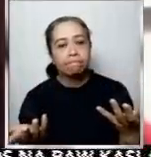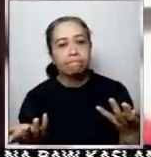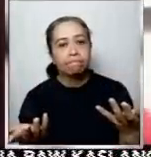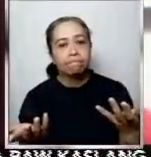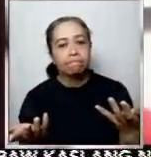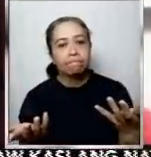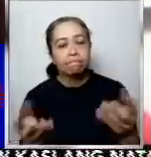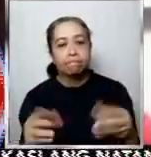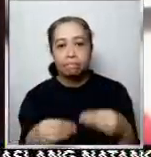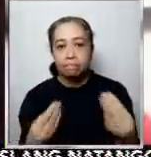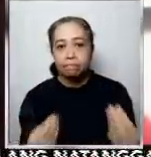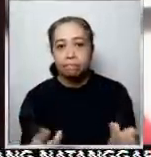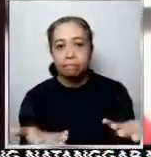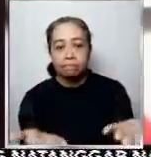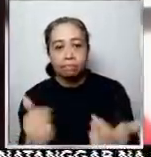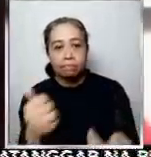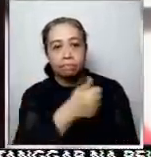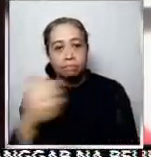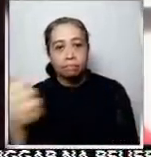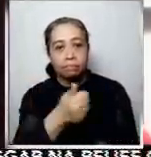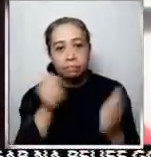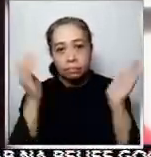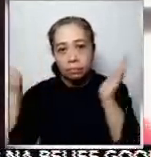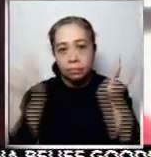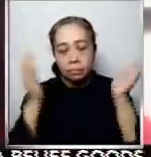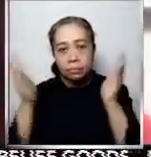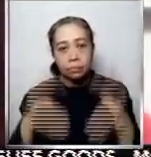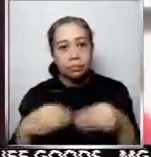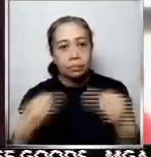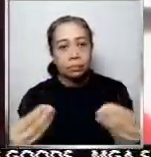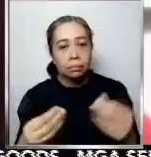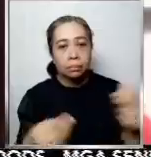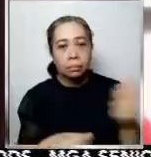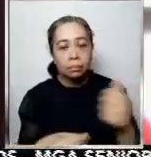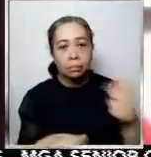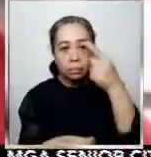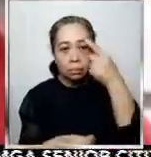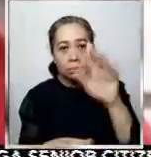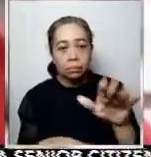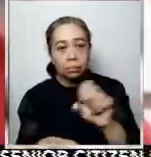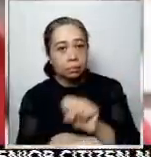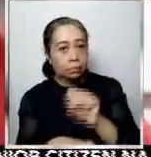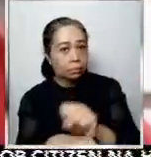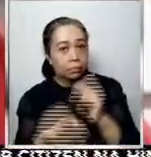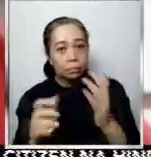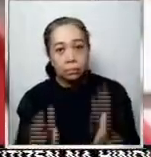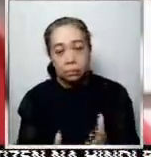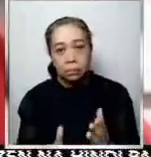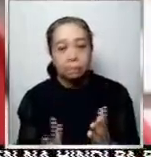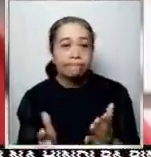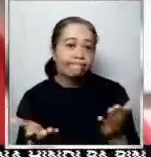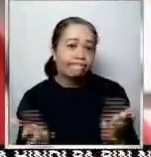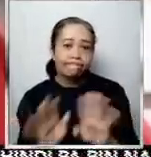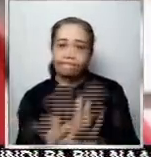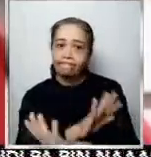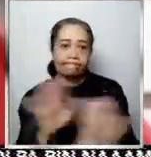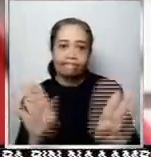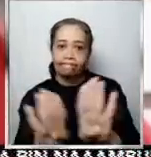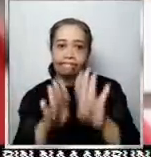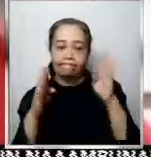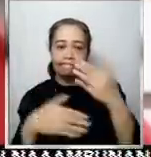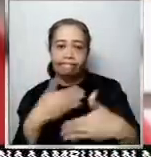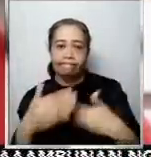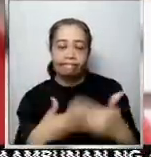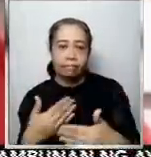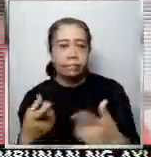magkaroon ng shuttle service o makapagbigay ng shuttle service para dun sa kanilang mga empleyado, huwag silang mag-operate. Kasi makakadagdag